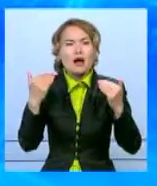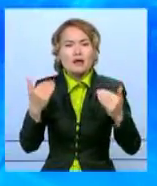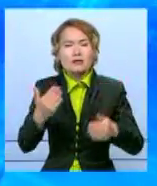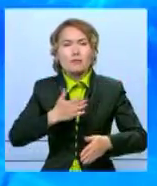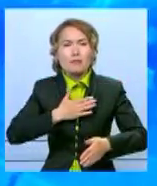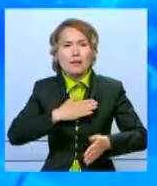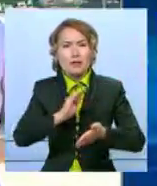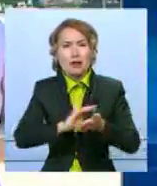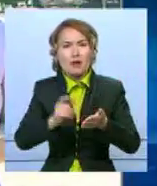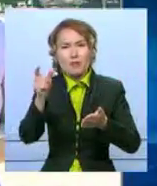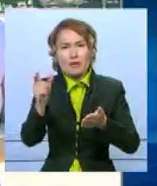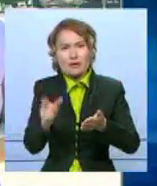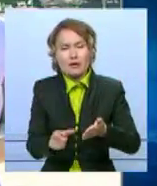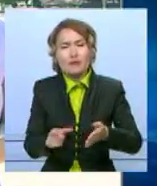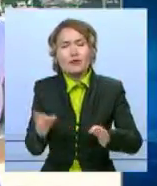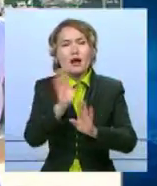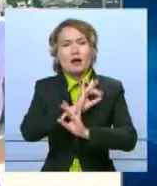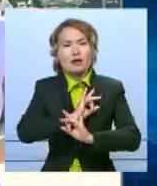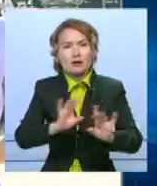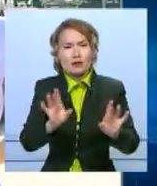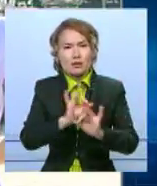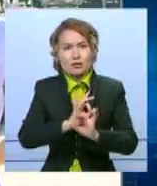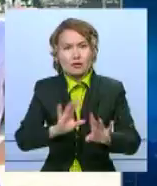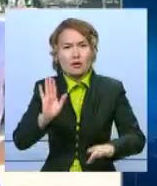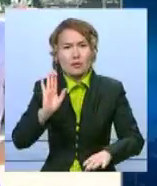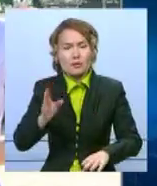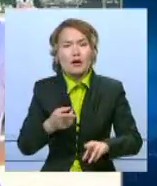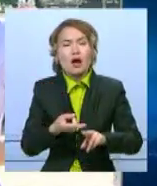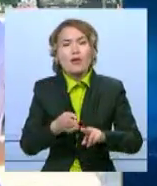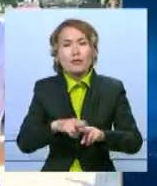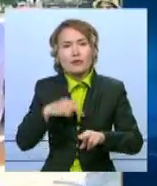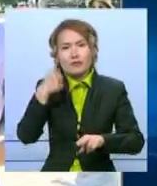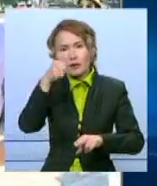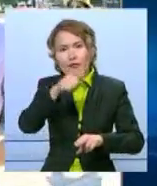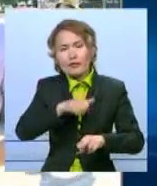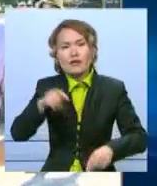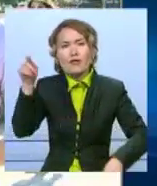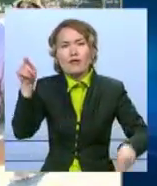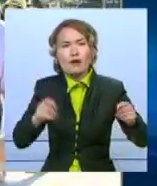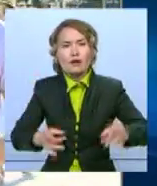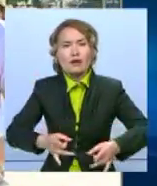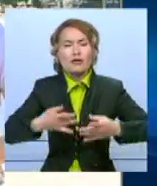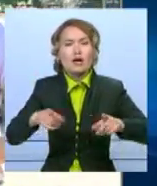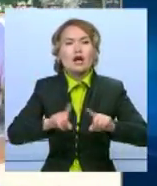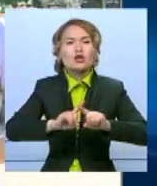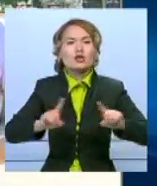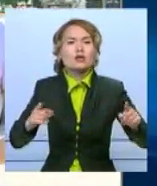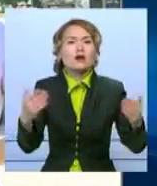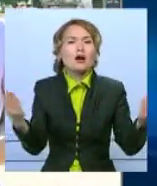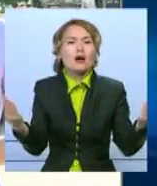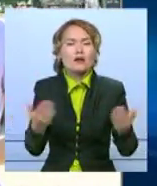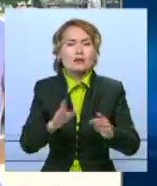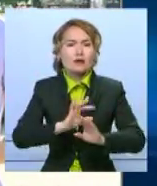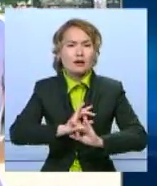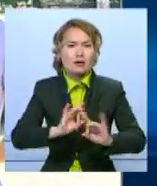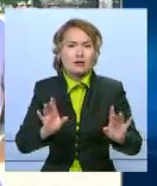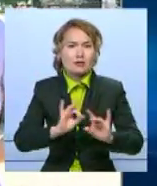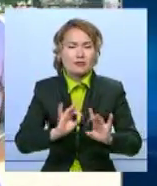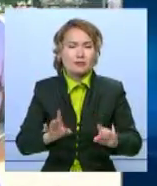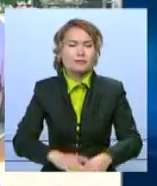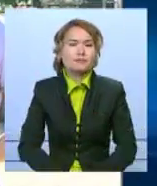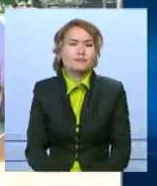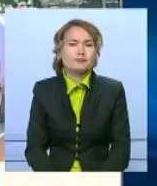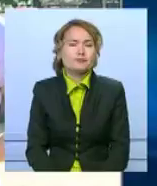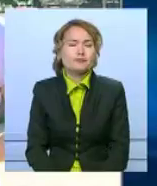қазір әріптесі Мөлдір Доспаева тікелей байланысқа шығып отыр. Мөлдір, биылғы фестивальдің ерекшелігі жайлы айтып берсеңіз.